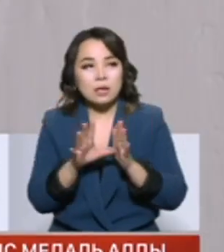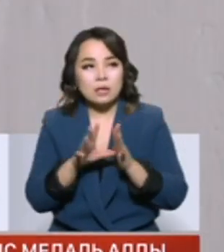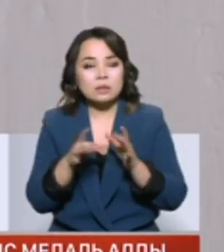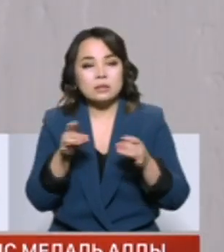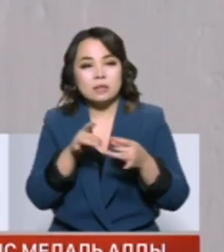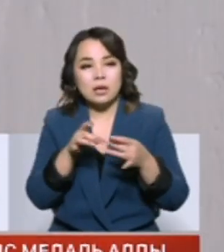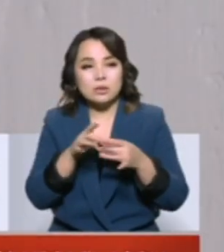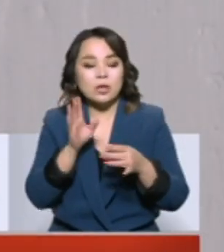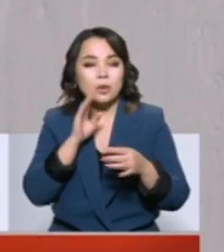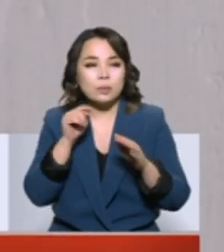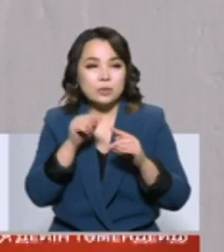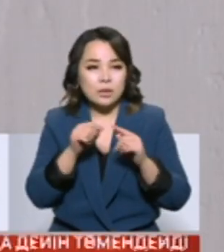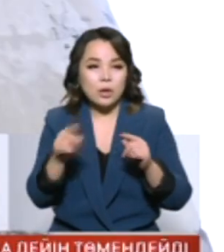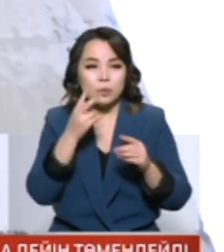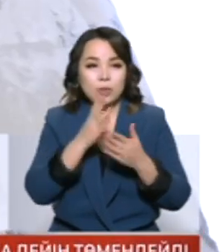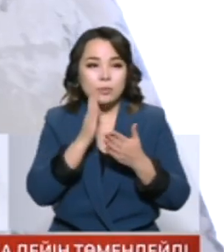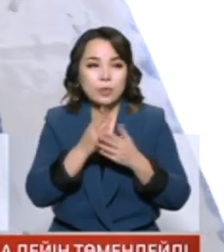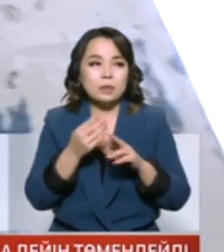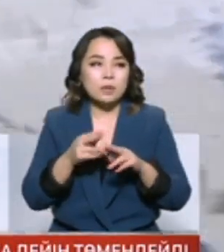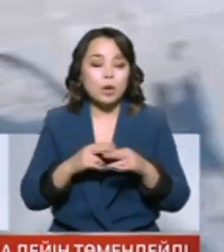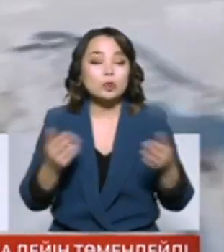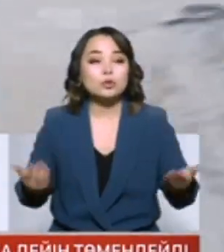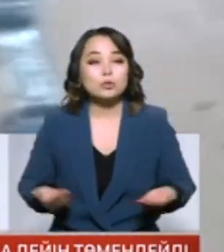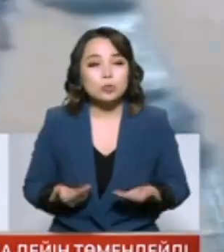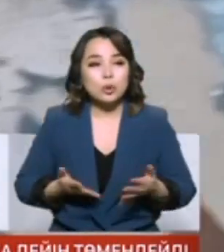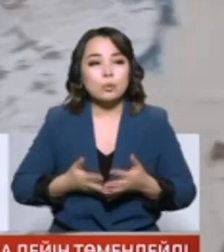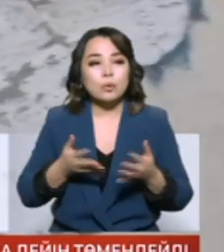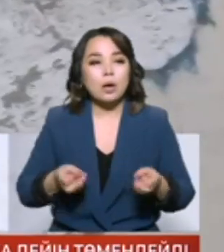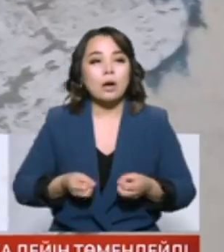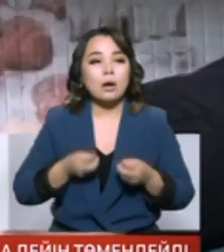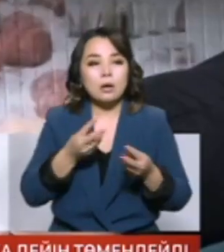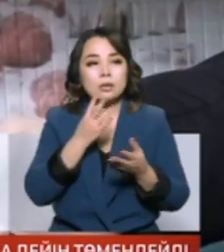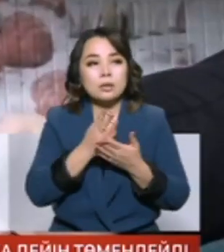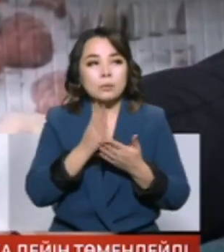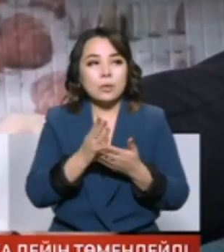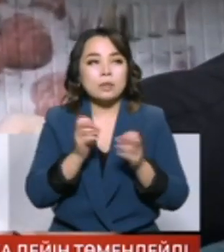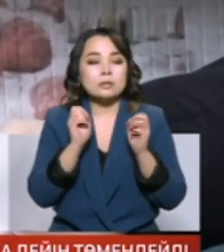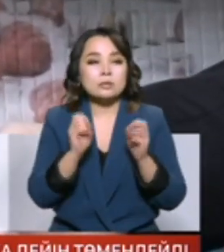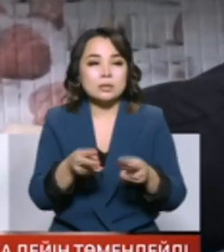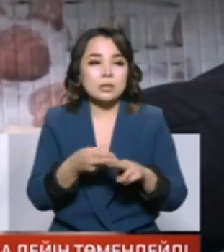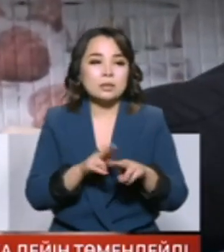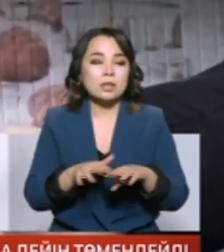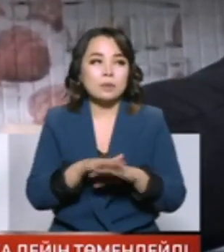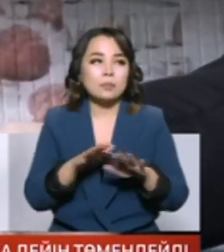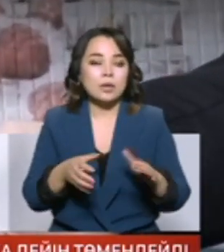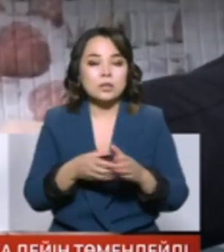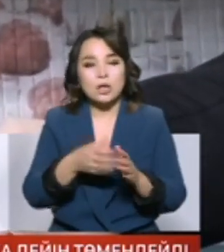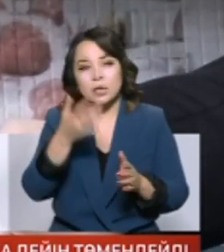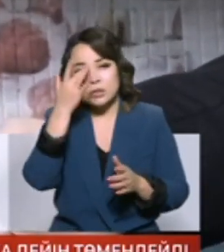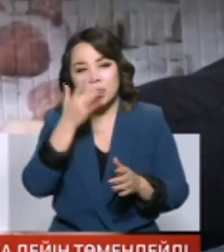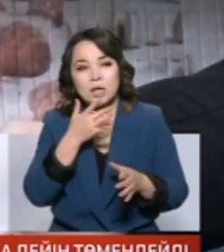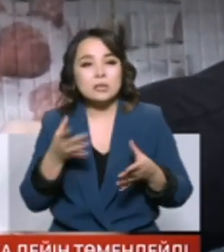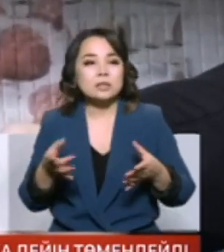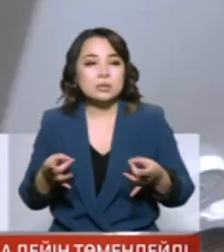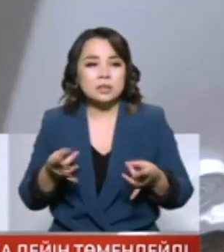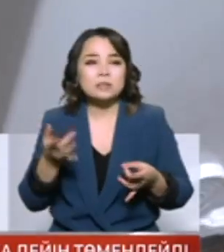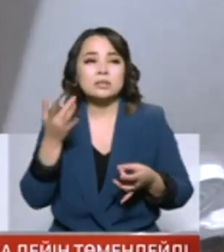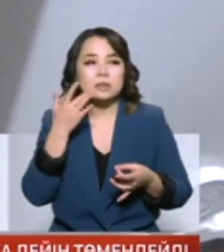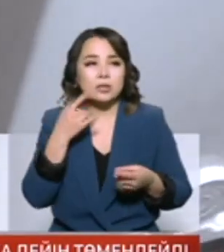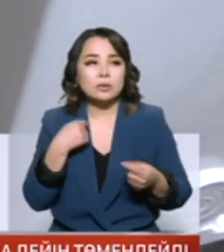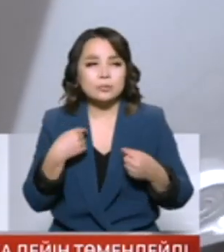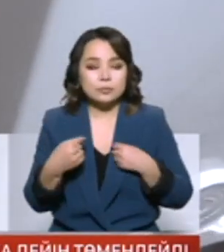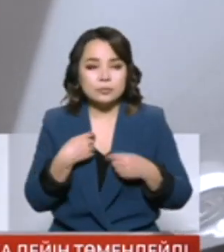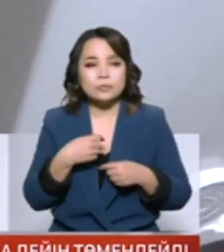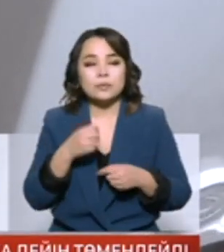желілерінен су бойлап ағады. Ал бұл өз кезегінде тұрғындарға үлкен қауіп. Сырыстың өлінің болды қазір. Жазда сырысты болды бастайыны.